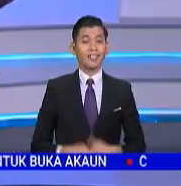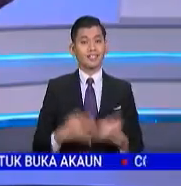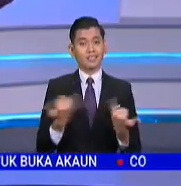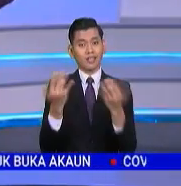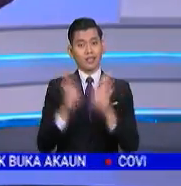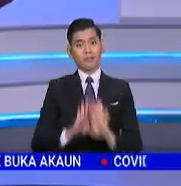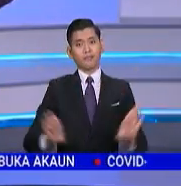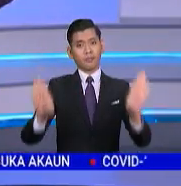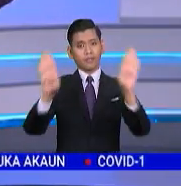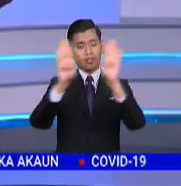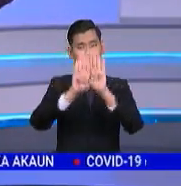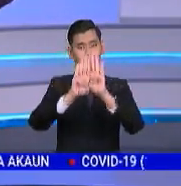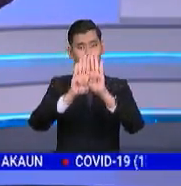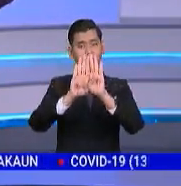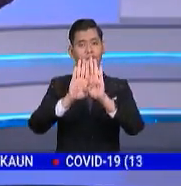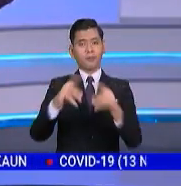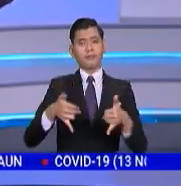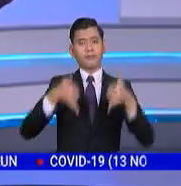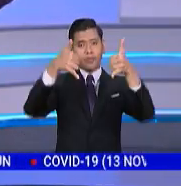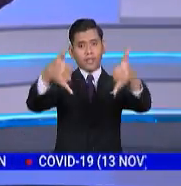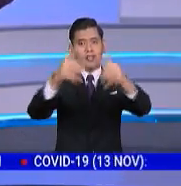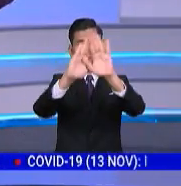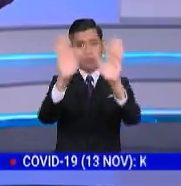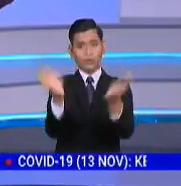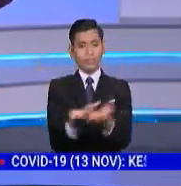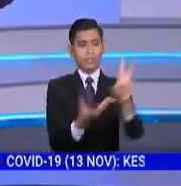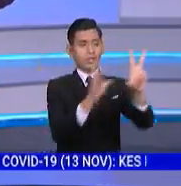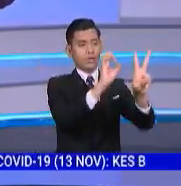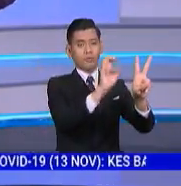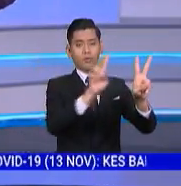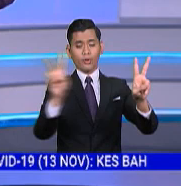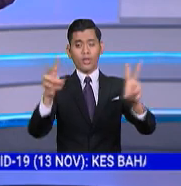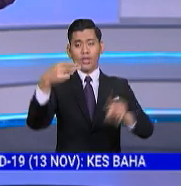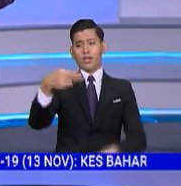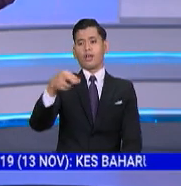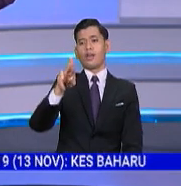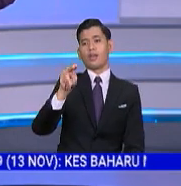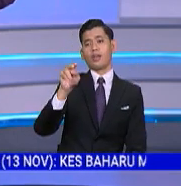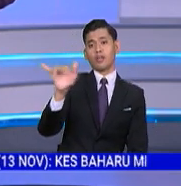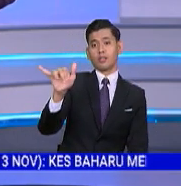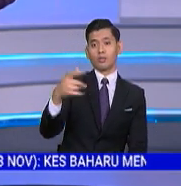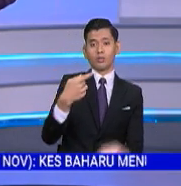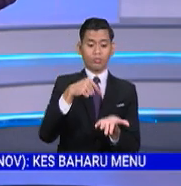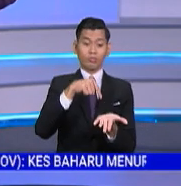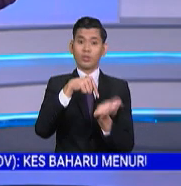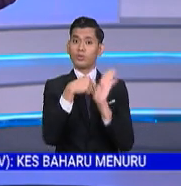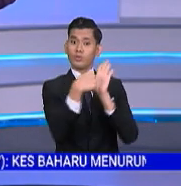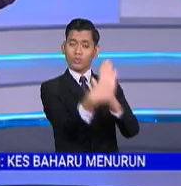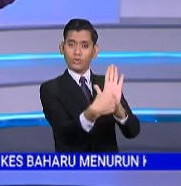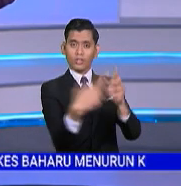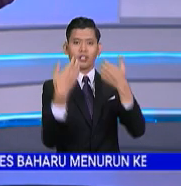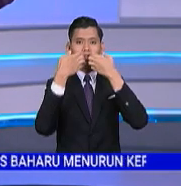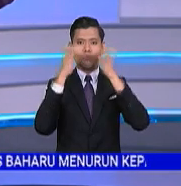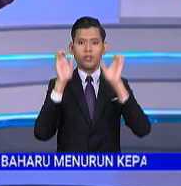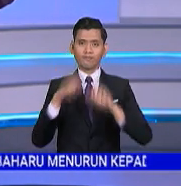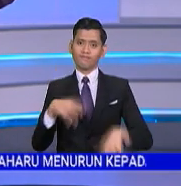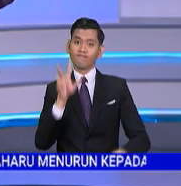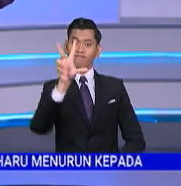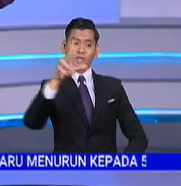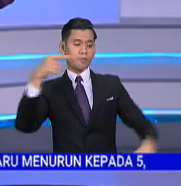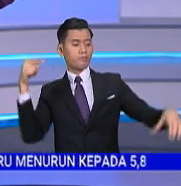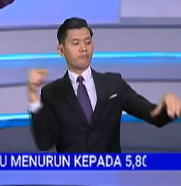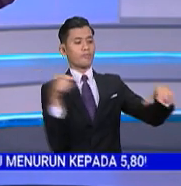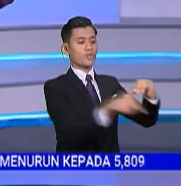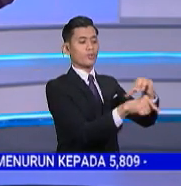Beralih ke perkembangan kelayakan Piala Dunia 2022. Harry Kane mempamerkan aksi cemerlang apabila meledak tiga jaringan bagi